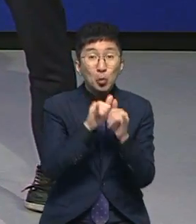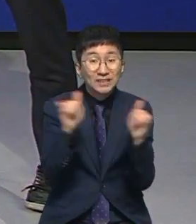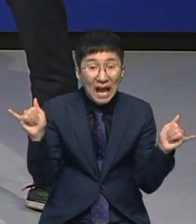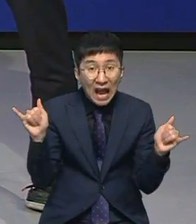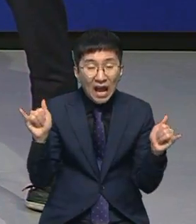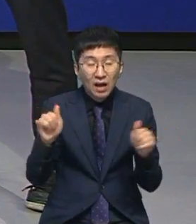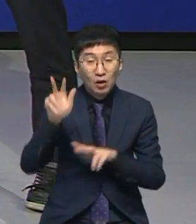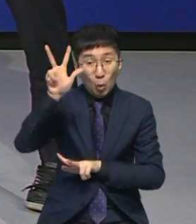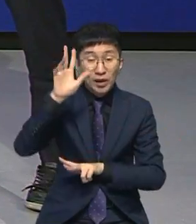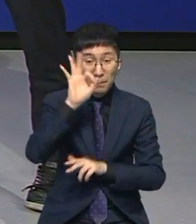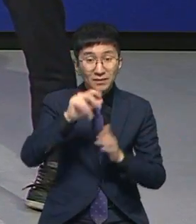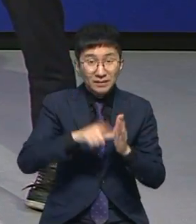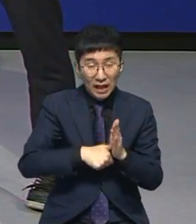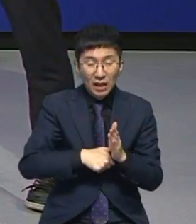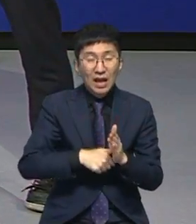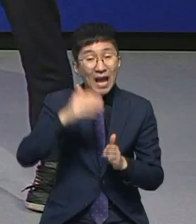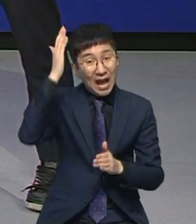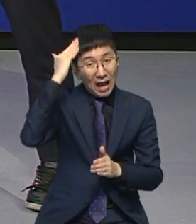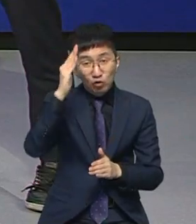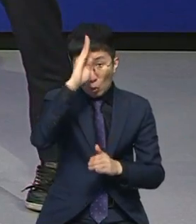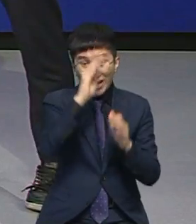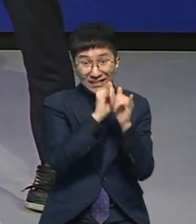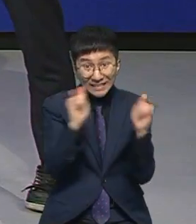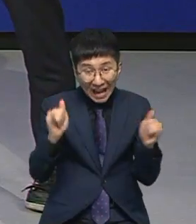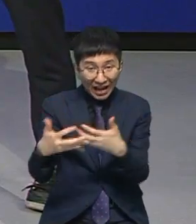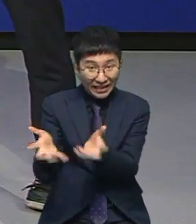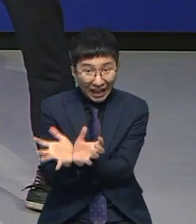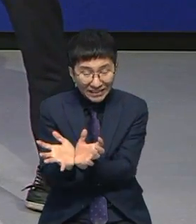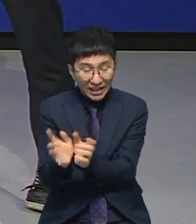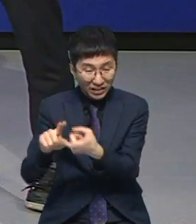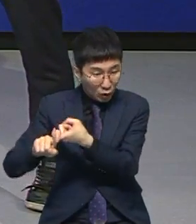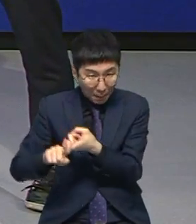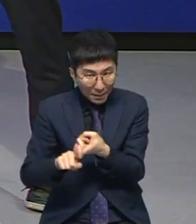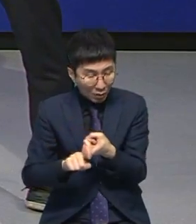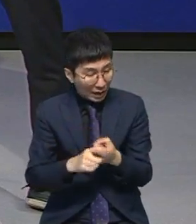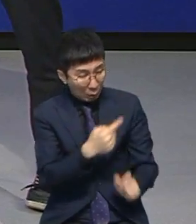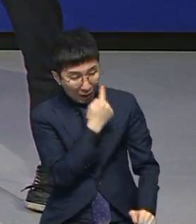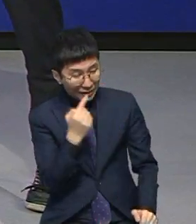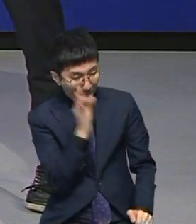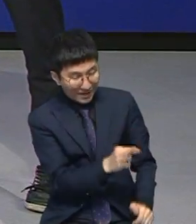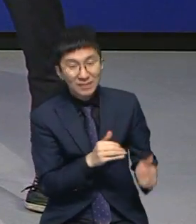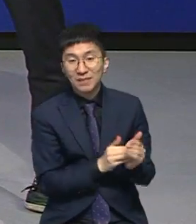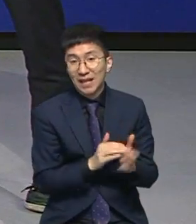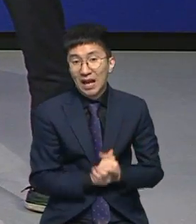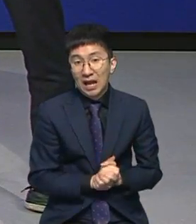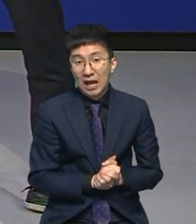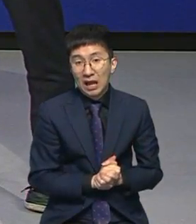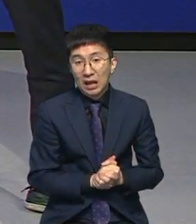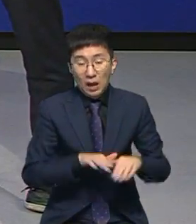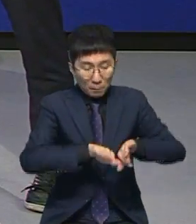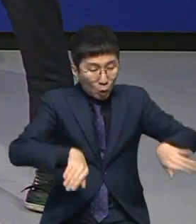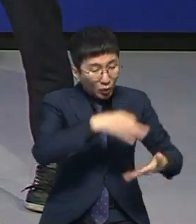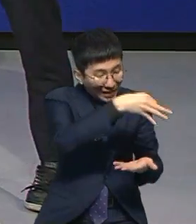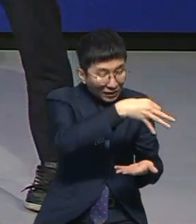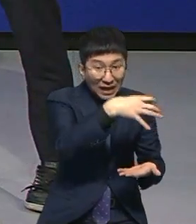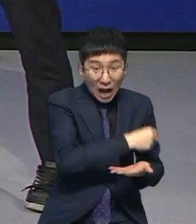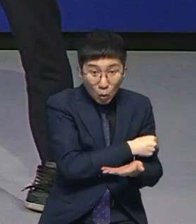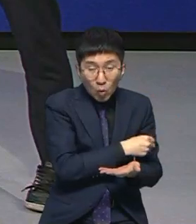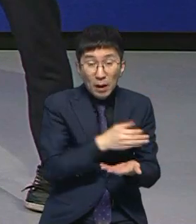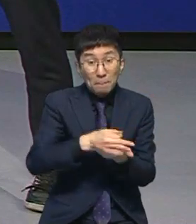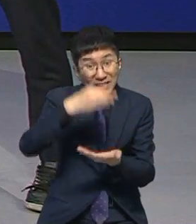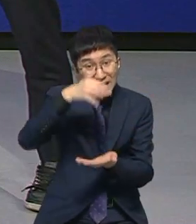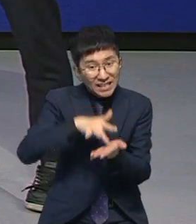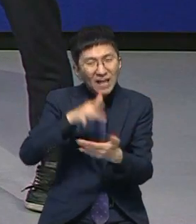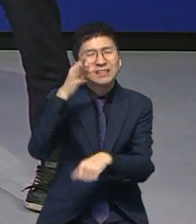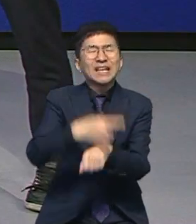공약을 한국환자단체연합과 점검했습니다. 이재명 후보는요, 별도 기금 마련해서 값비싼 약을